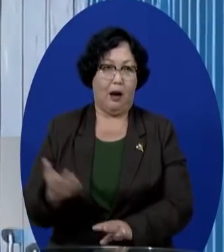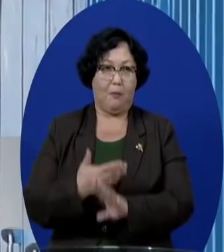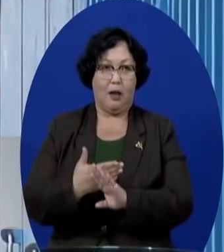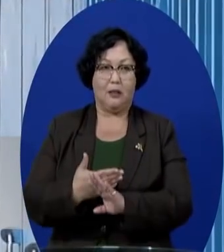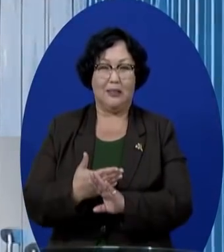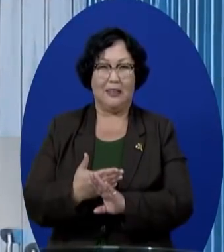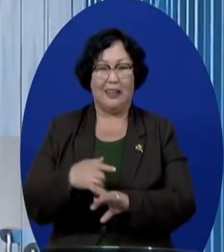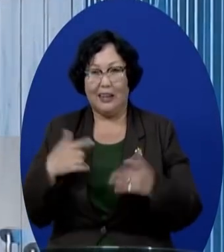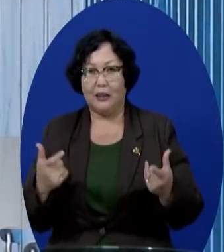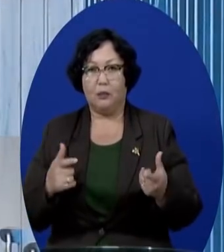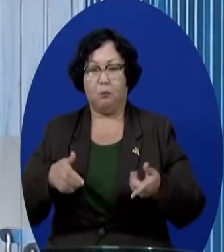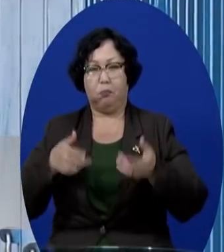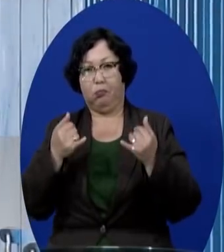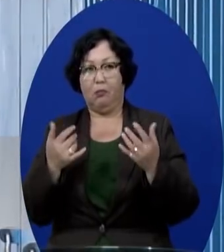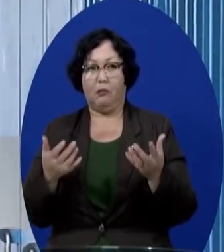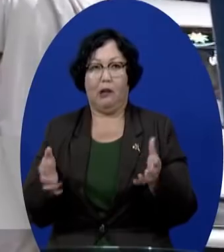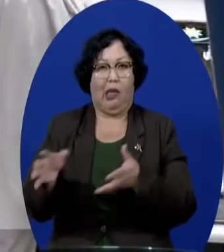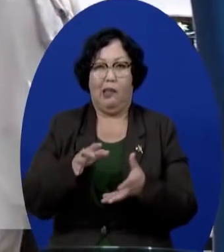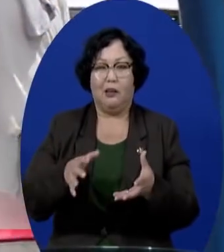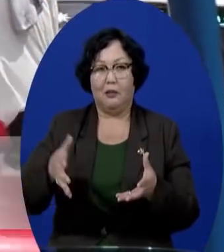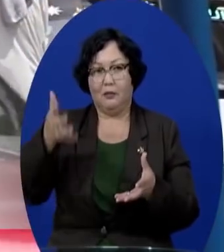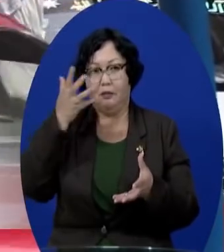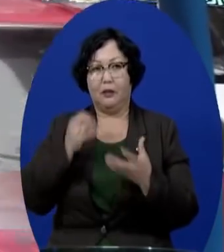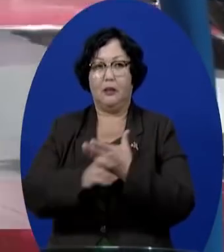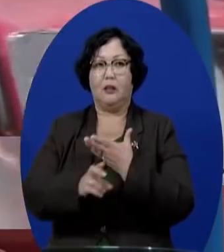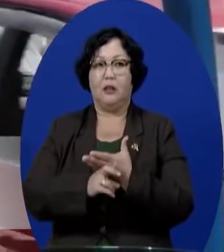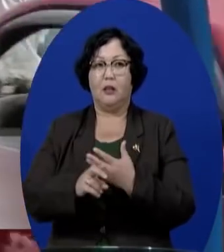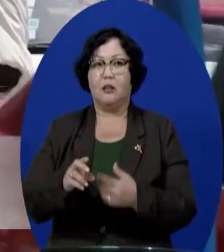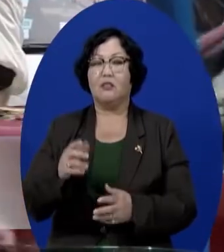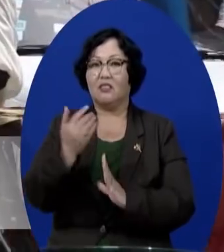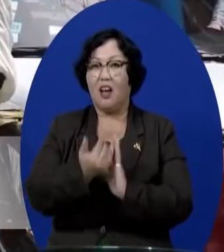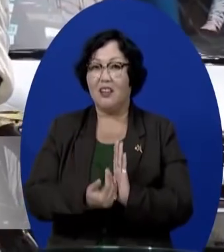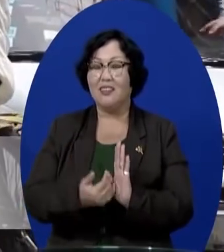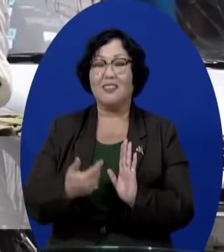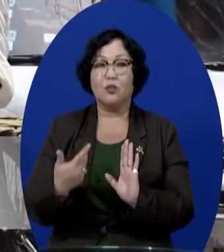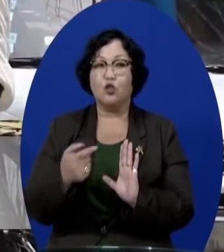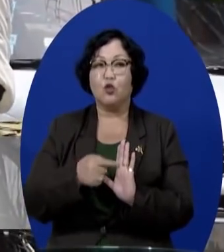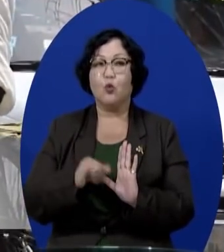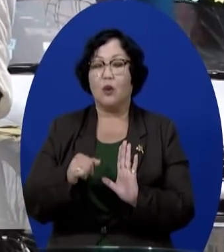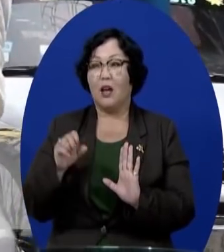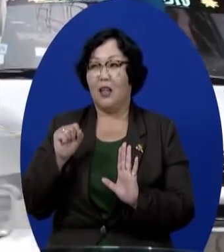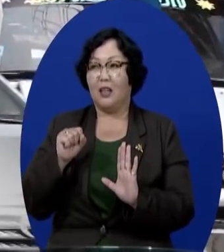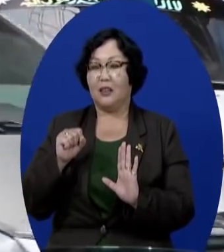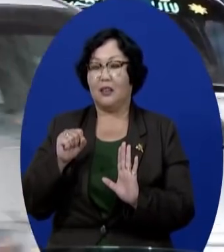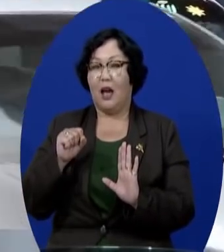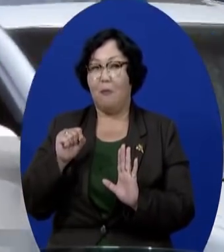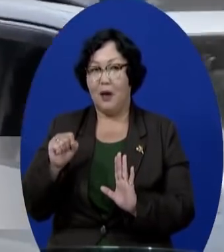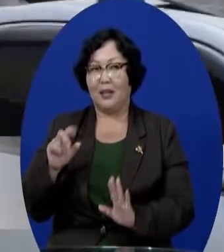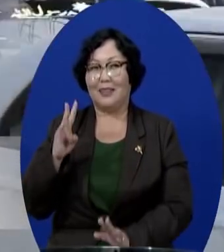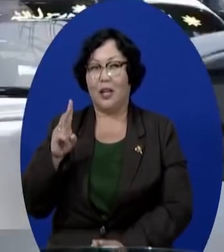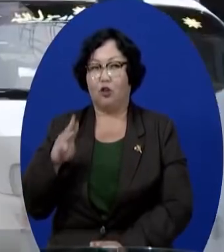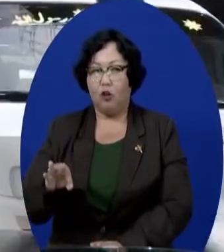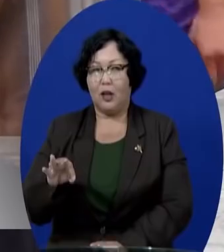эргэж магадгүй гэж маш их болгоомжилж байна. Аюул замлхийллийн үнэлгээний тайланд Талибууд Америк НАТОтай хамтран ажилласан